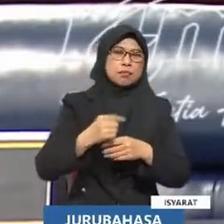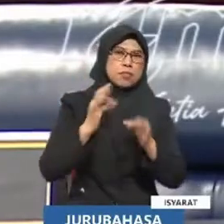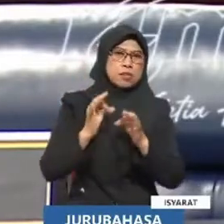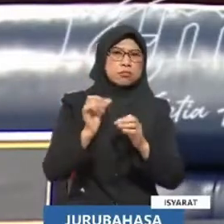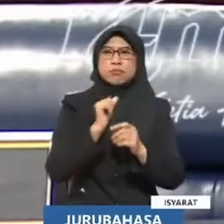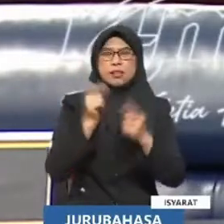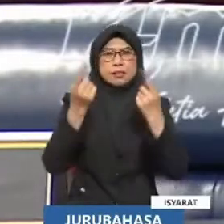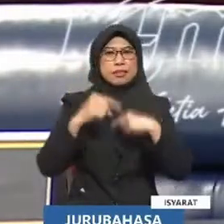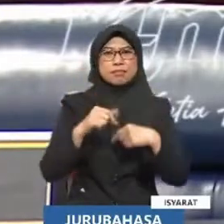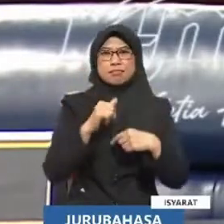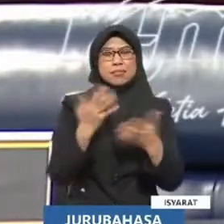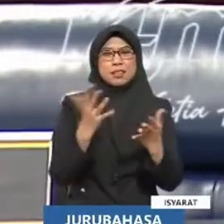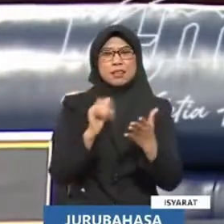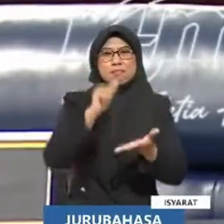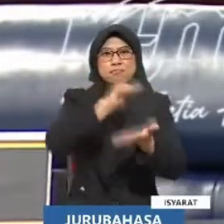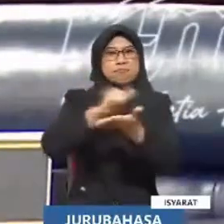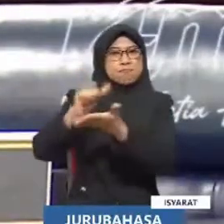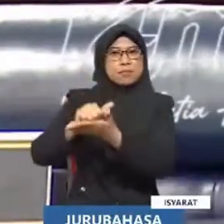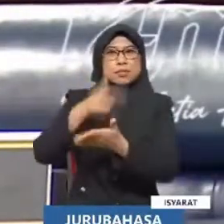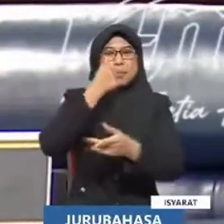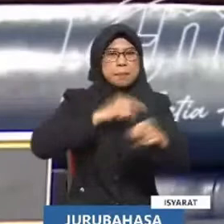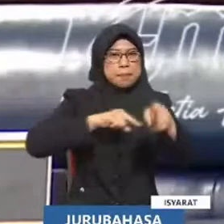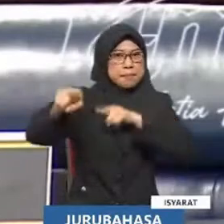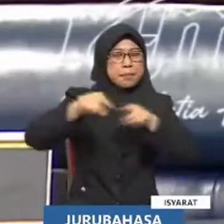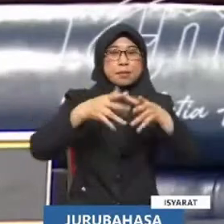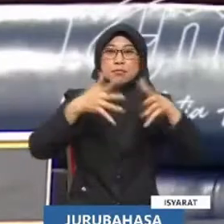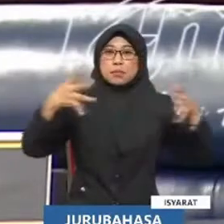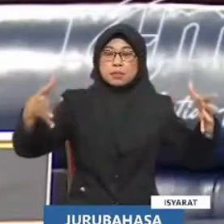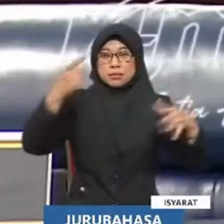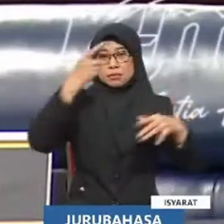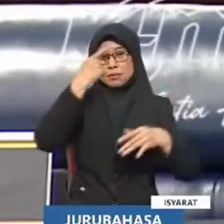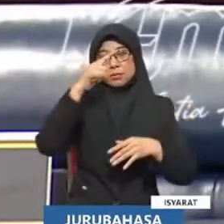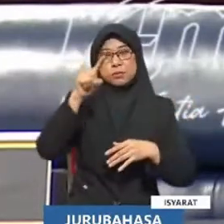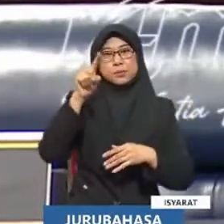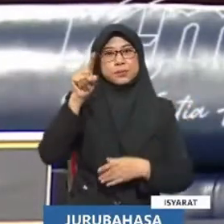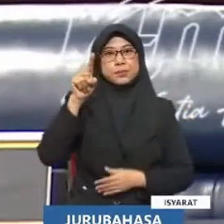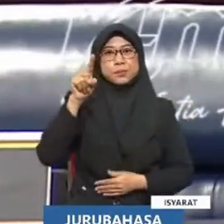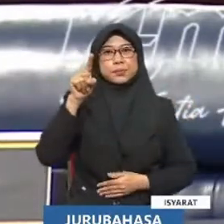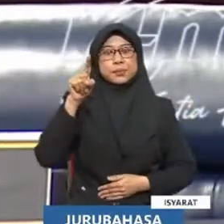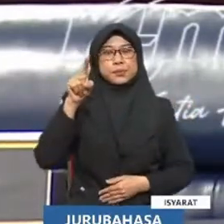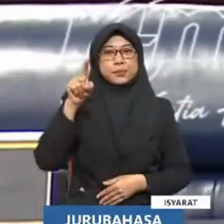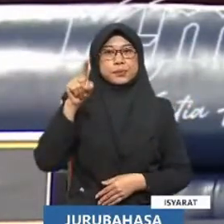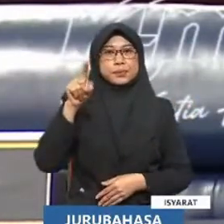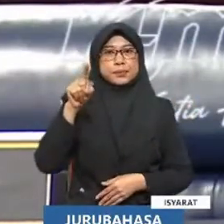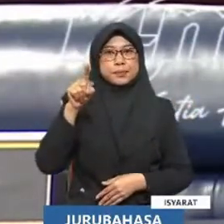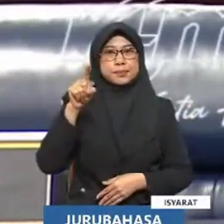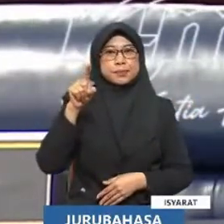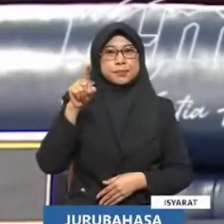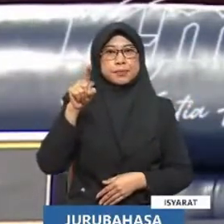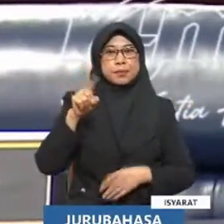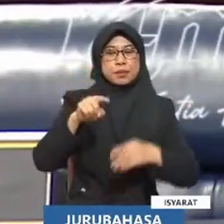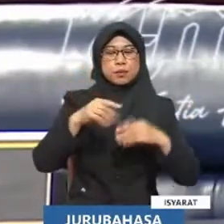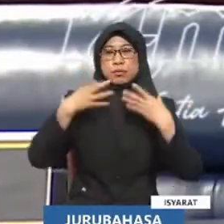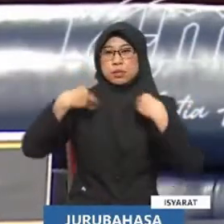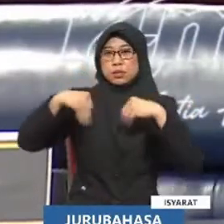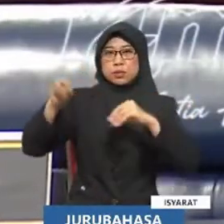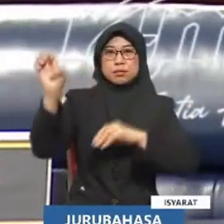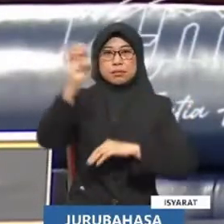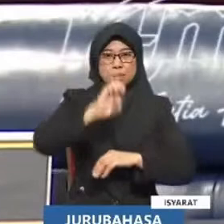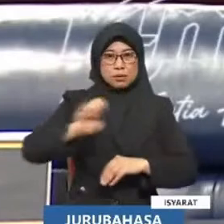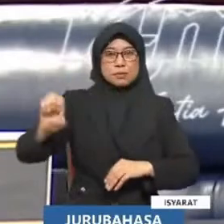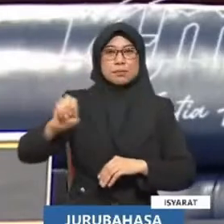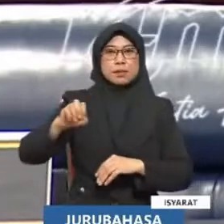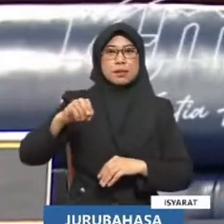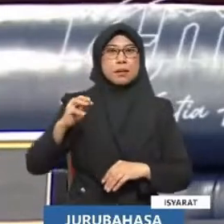sudah karena memang kita menghadapi persaingan yang besar untuk untuk Om Mbak pasaran di